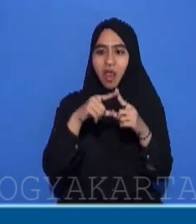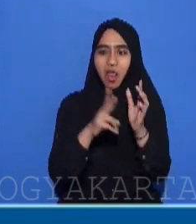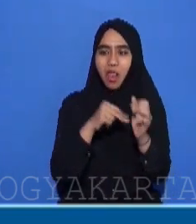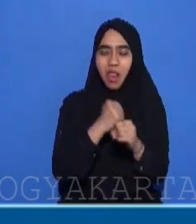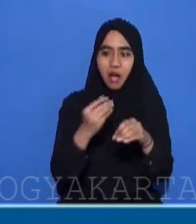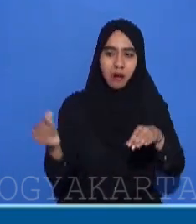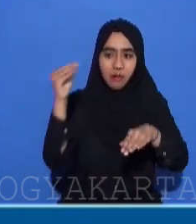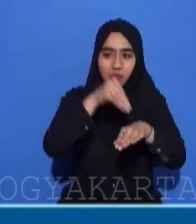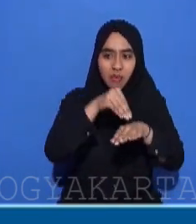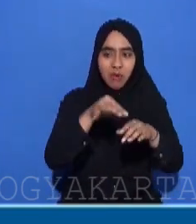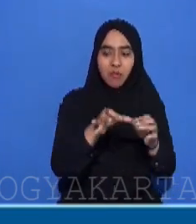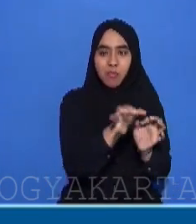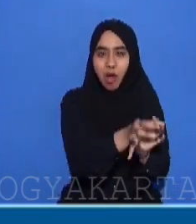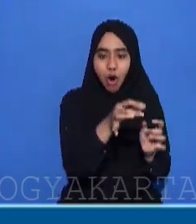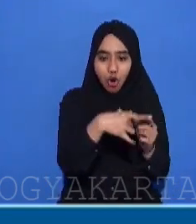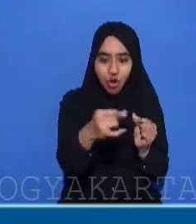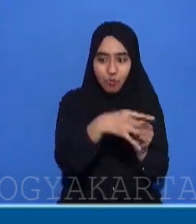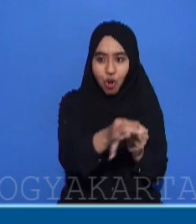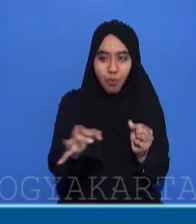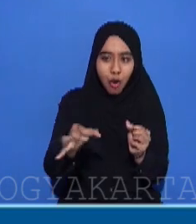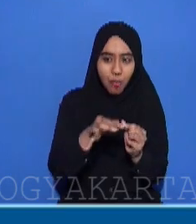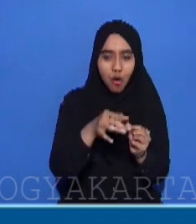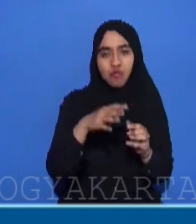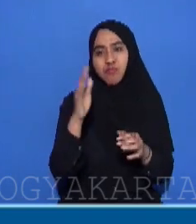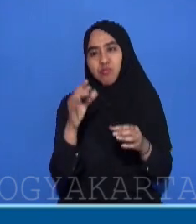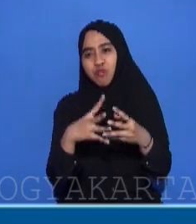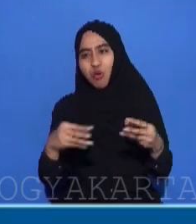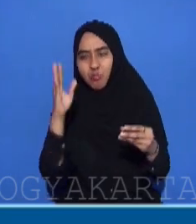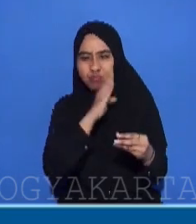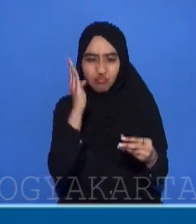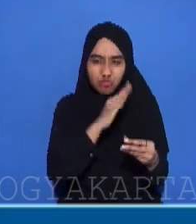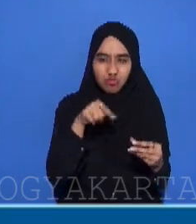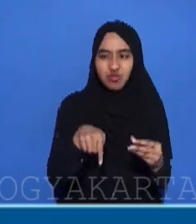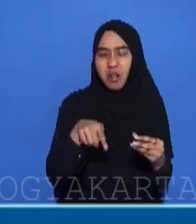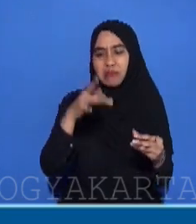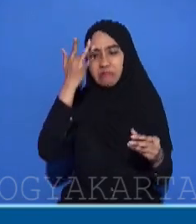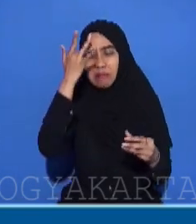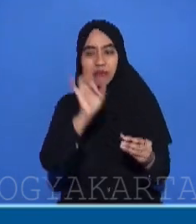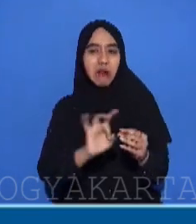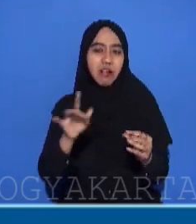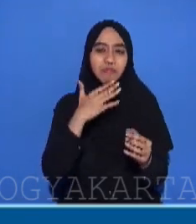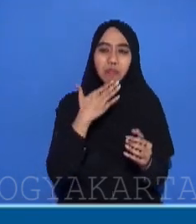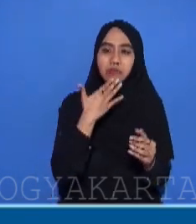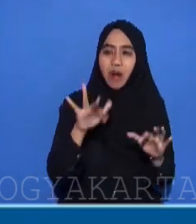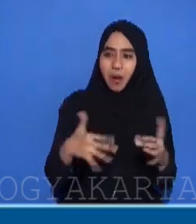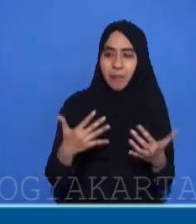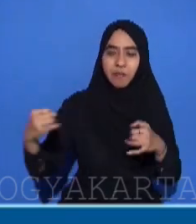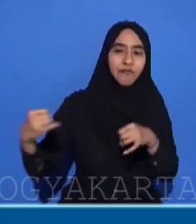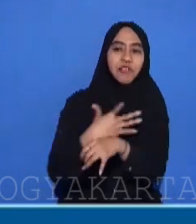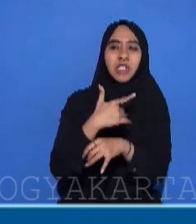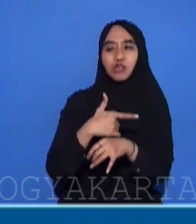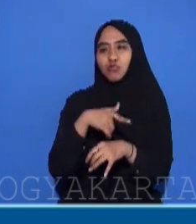perangan terong G bosteng Mal sesak terong ingkangrb men virus